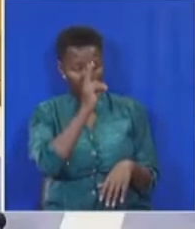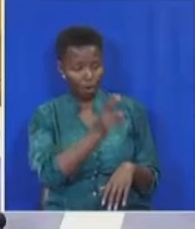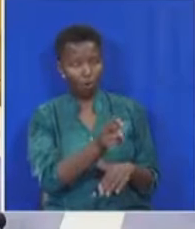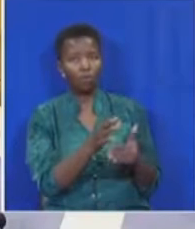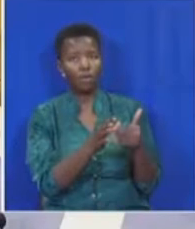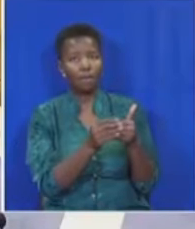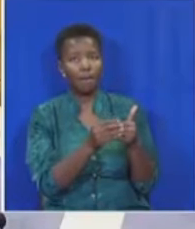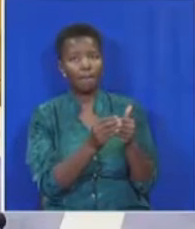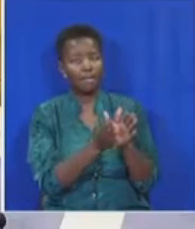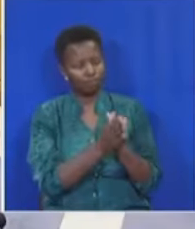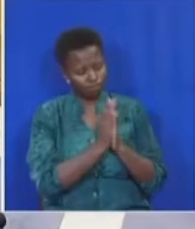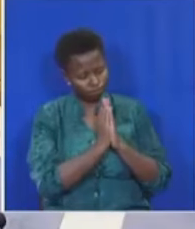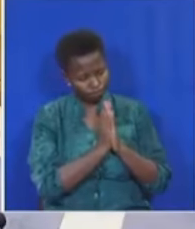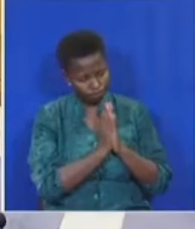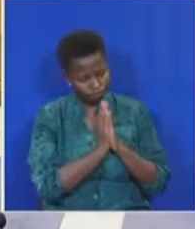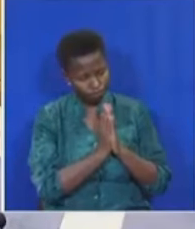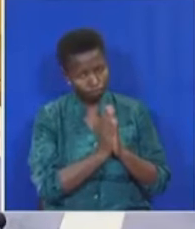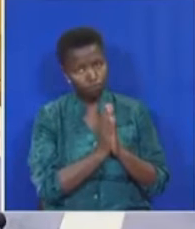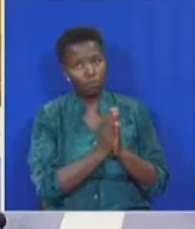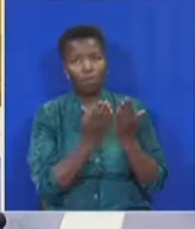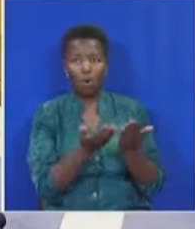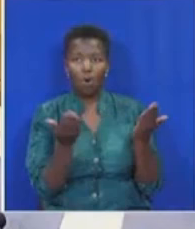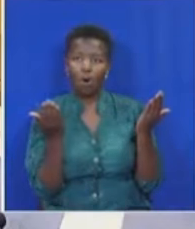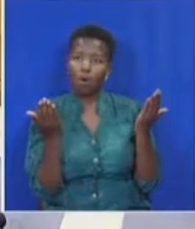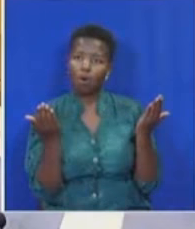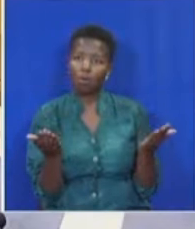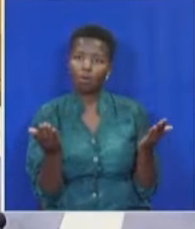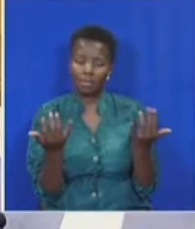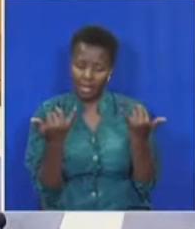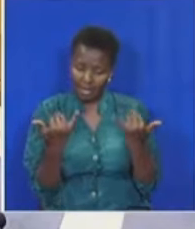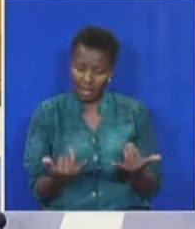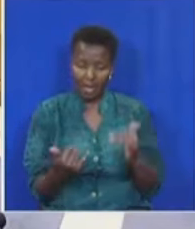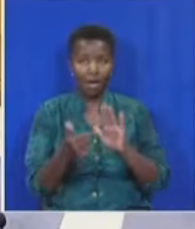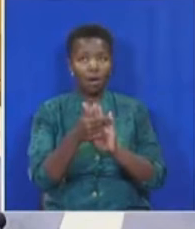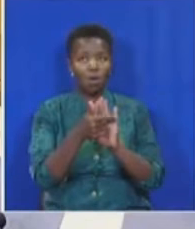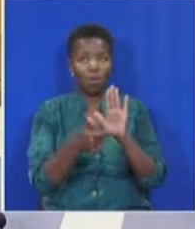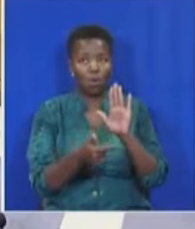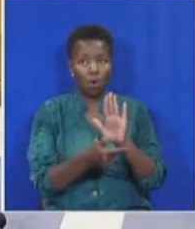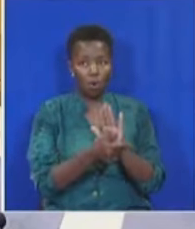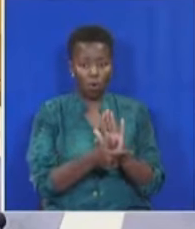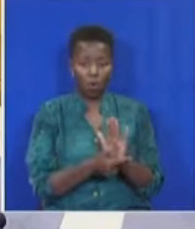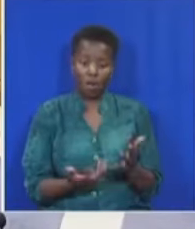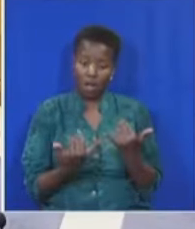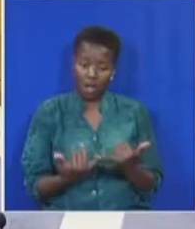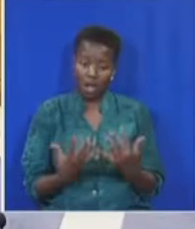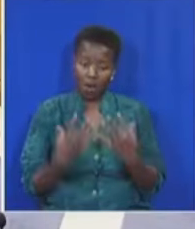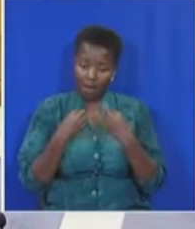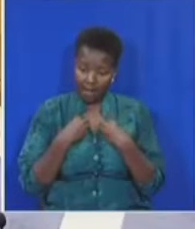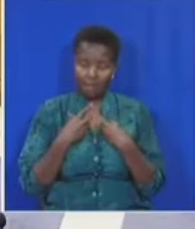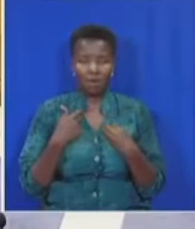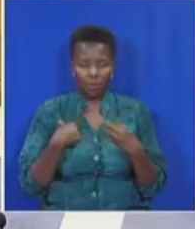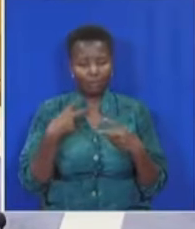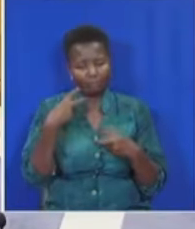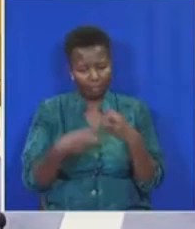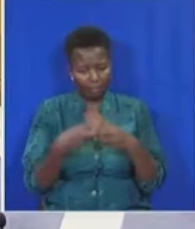ndithi kungenxa yemithetho enaniyenzile namhlanje sihlupheka nje kuba kwathi wangumhlekazi